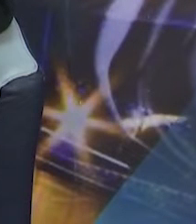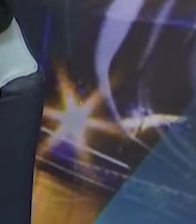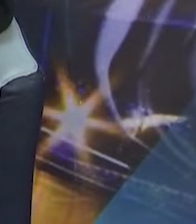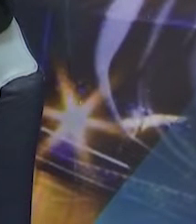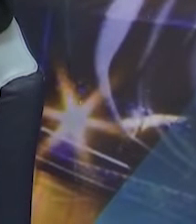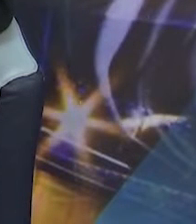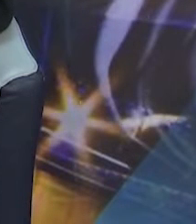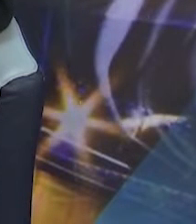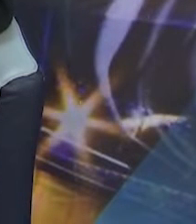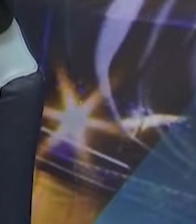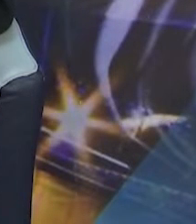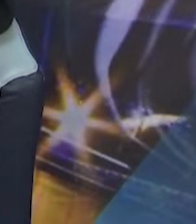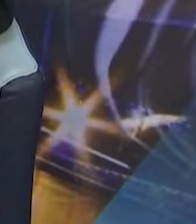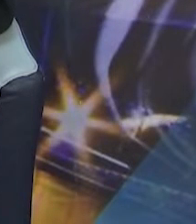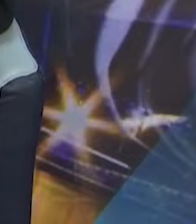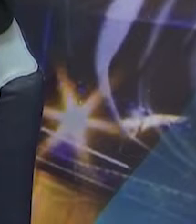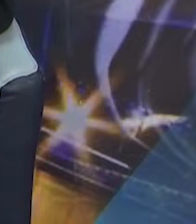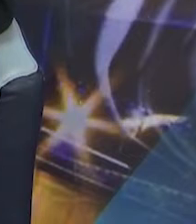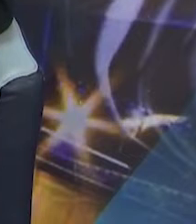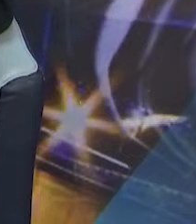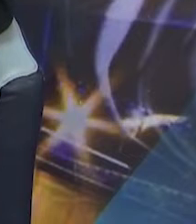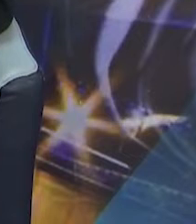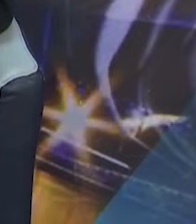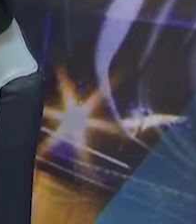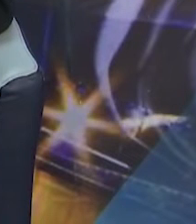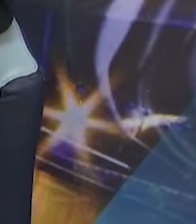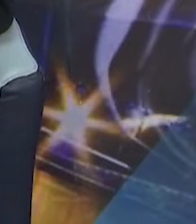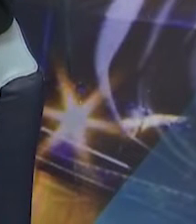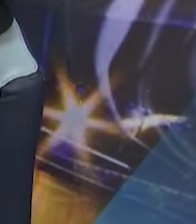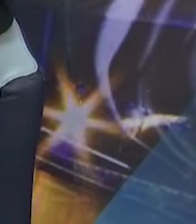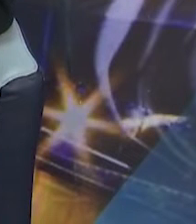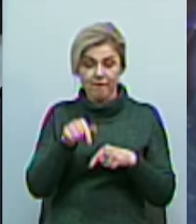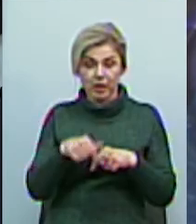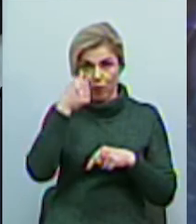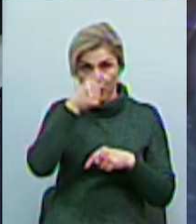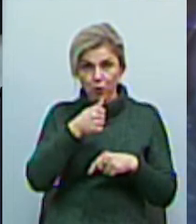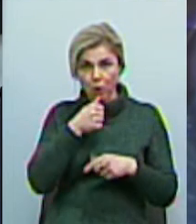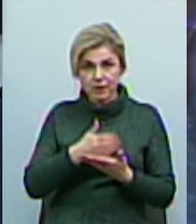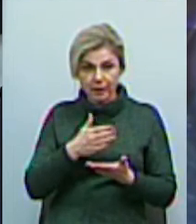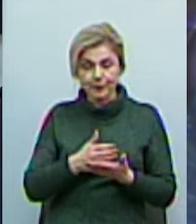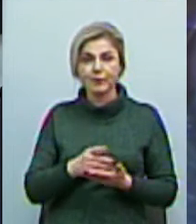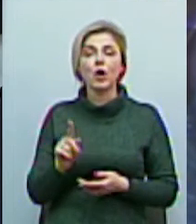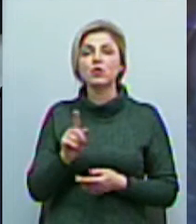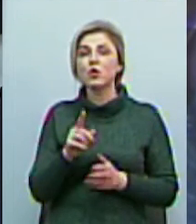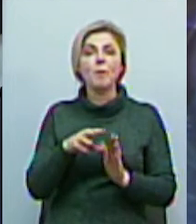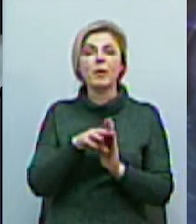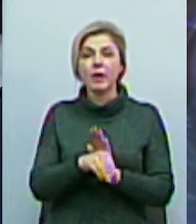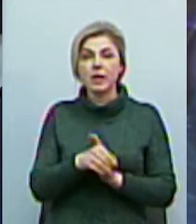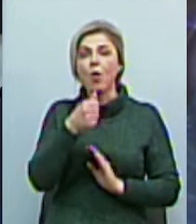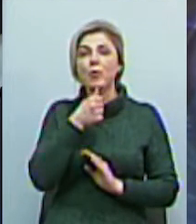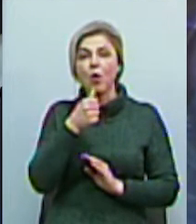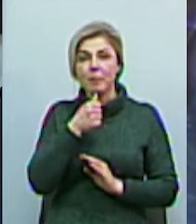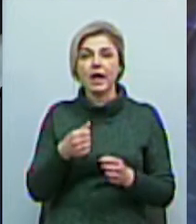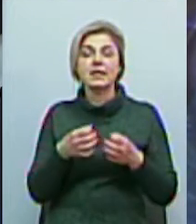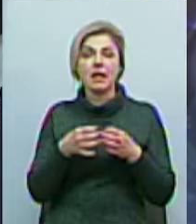закладів, які в 10 класі знаходяться в цьому році. Що передбачає пробне